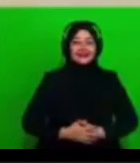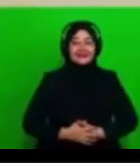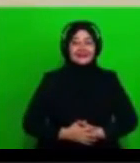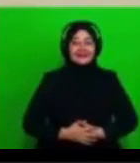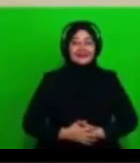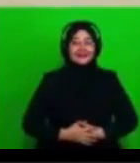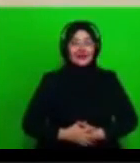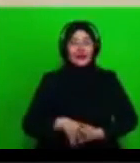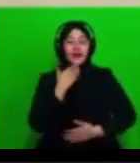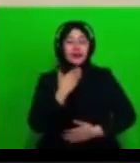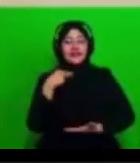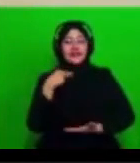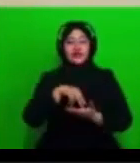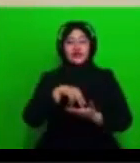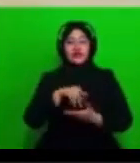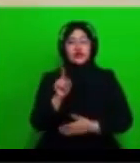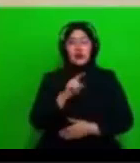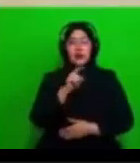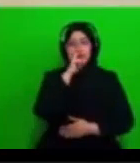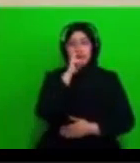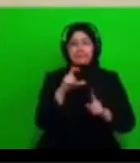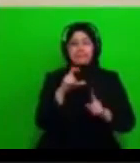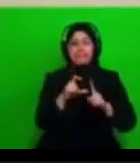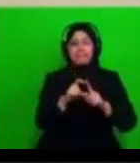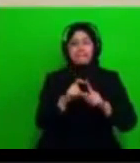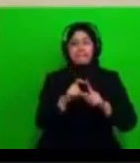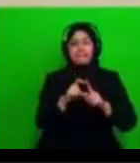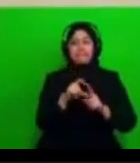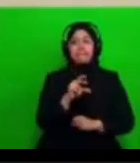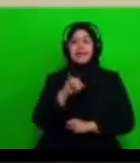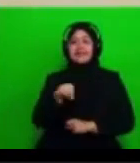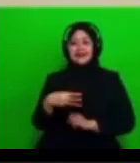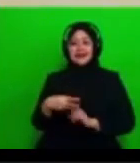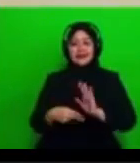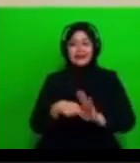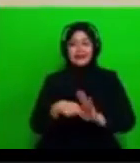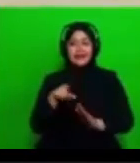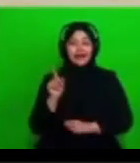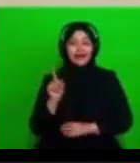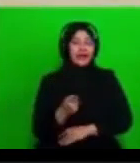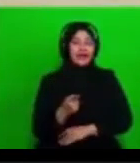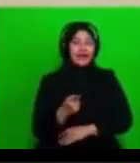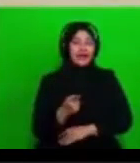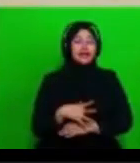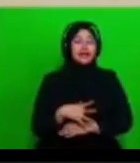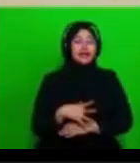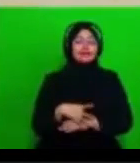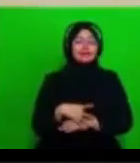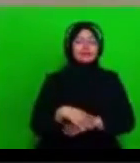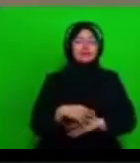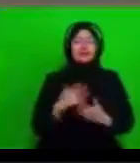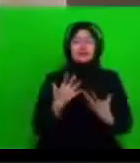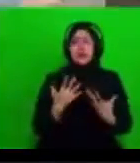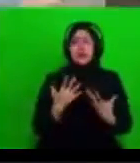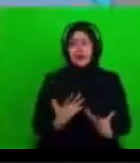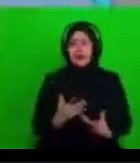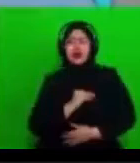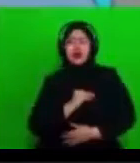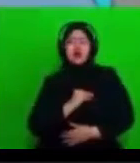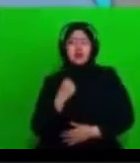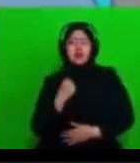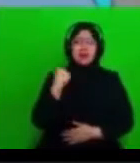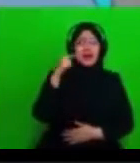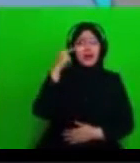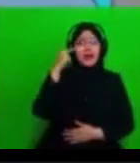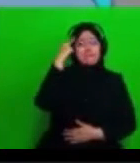seizin Pak Dirjen. Saya akan mencoba menjawab pertanyaan yang disampaikan oleh Flor mengenai bagaimana konteks merdeka